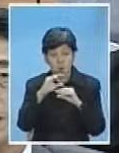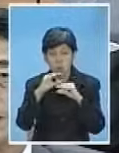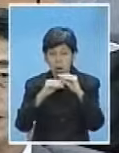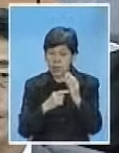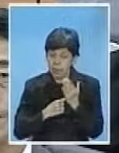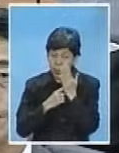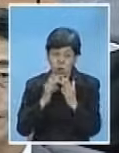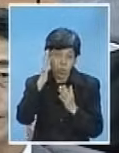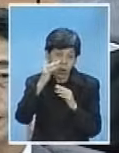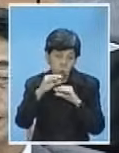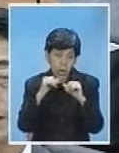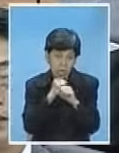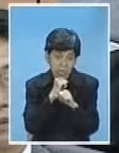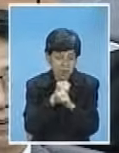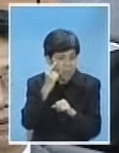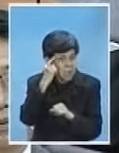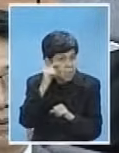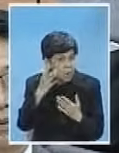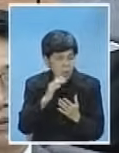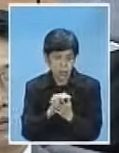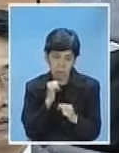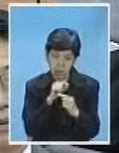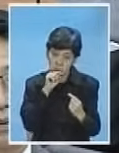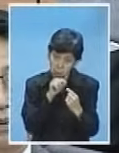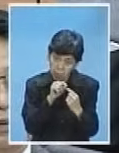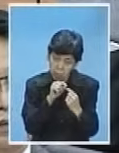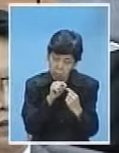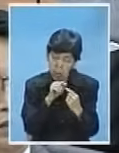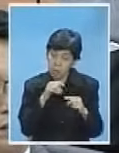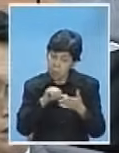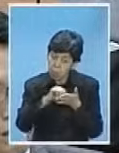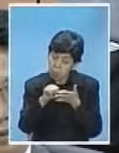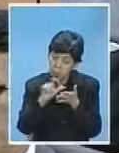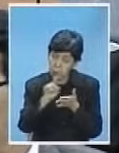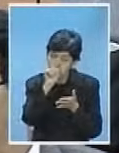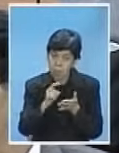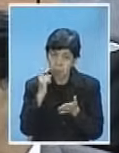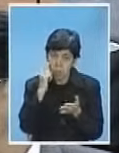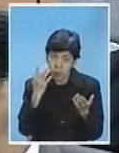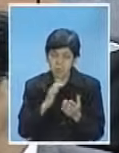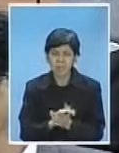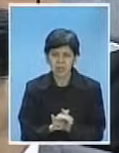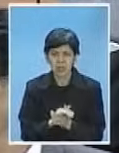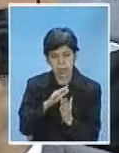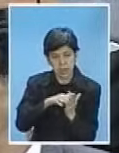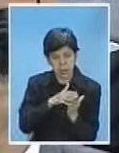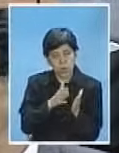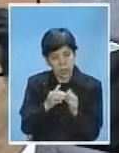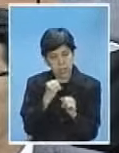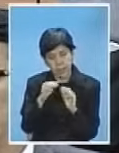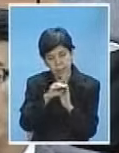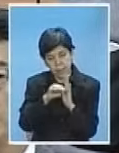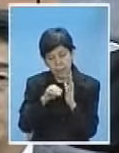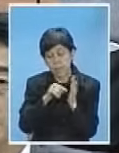ท่านเสนอต่อไปนั้นไม่แน่ใจว่าจะตรงตามวัตถุประสงค์ในการแก้ปัญหาได้หรือไม่คือนโยบายจะเขียนไว้อย่างนี้